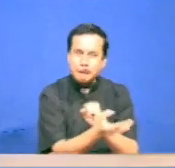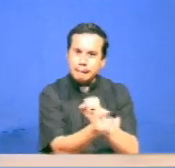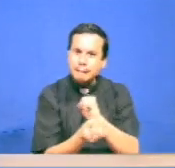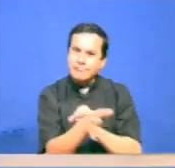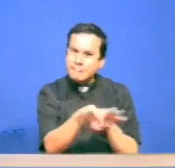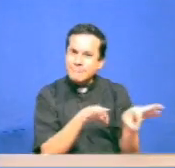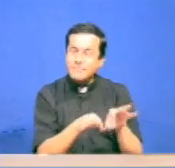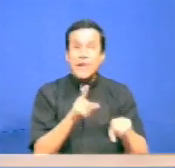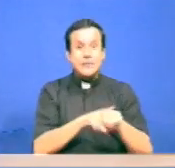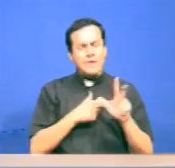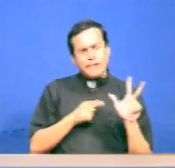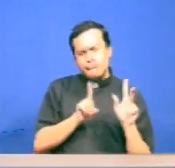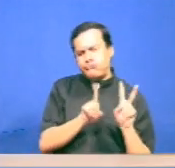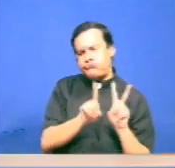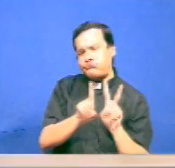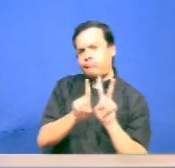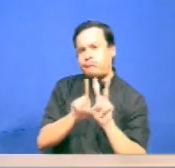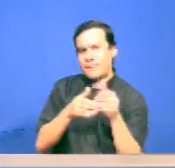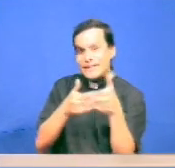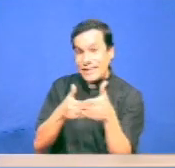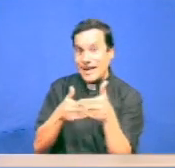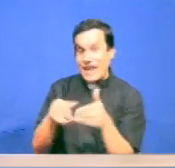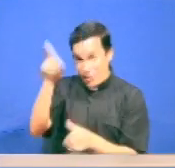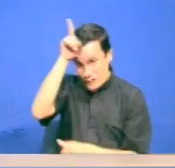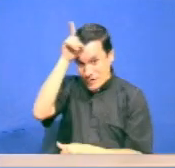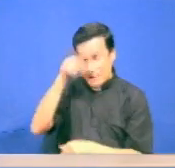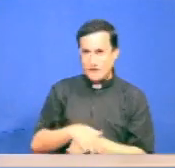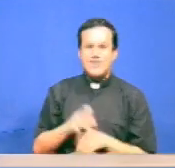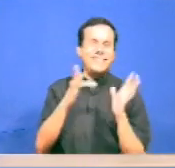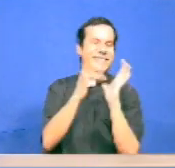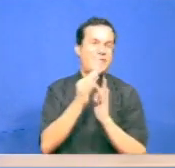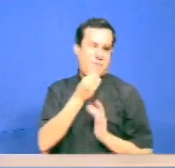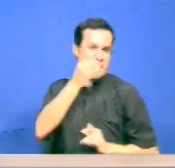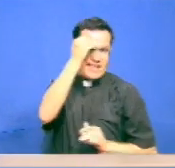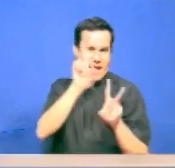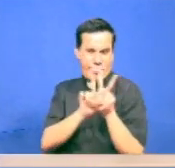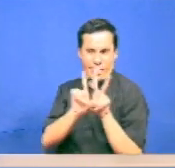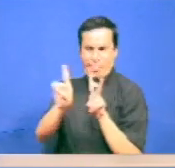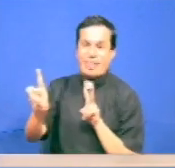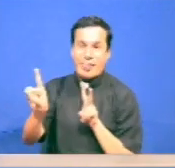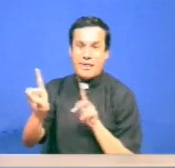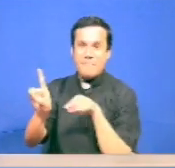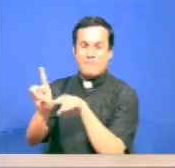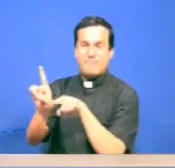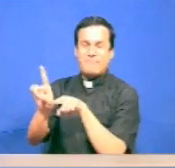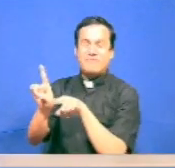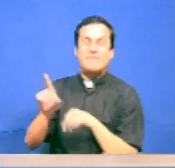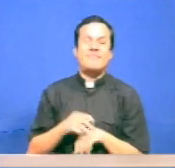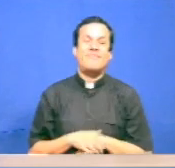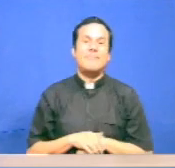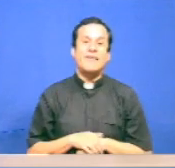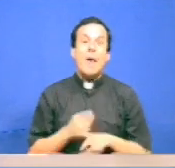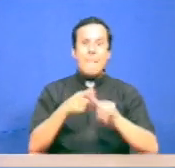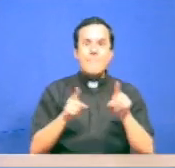Walipokikaribia kila kijiji walichokuwa wakienda, yeye alionyesha dalili ya kuendelea mbele.